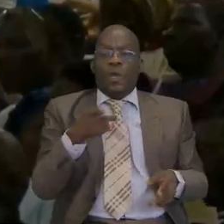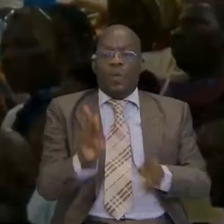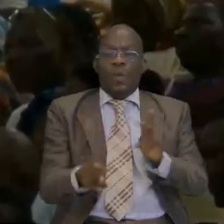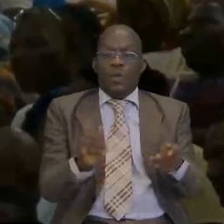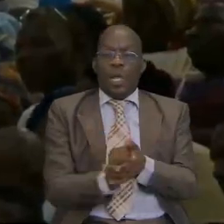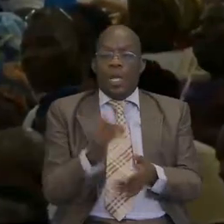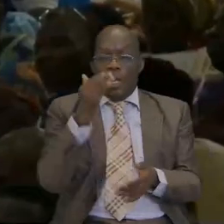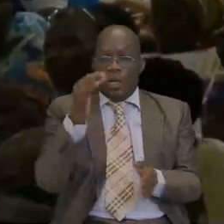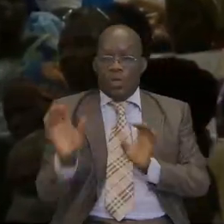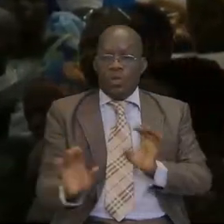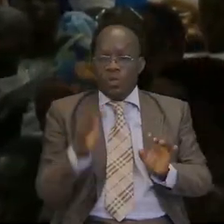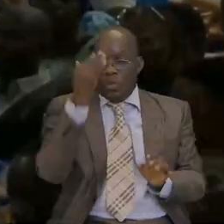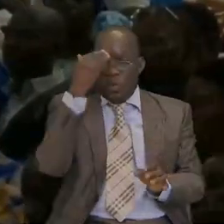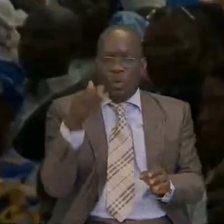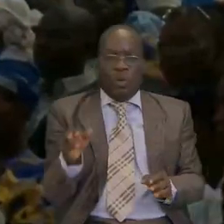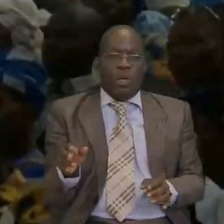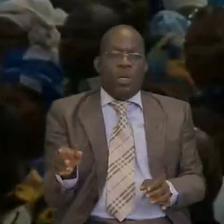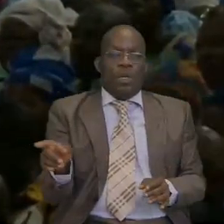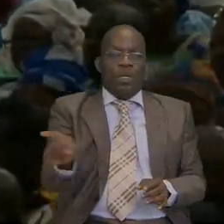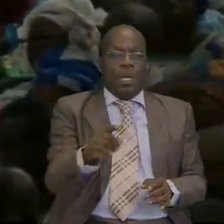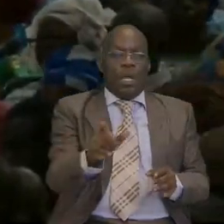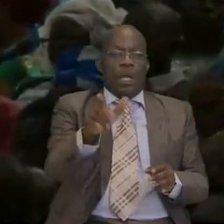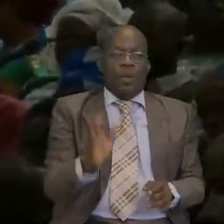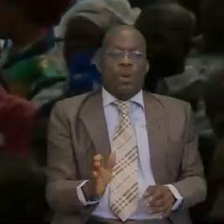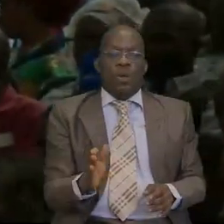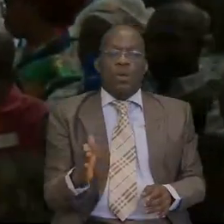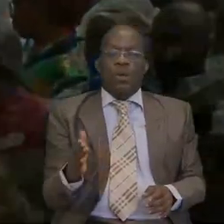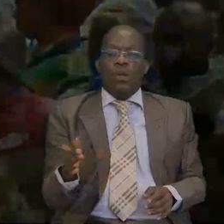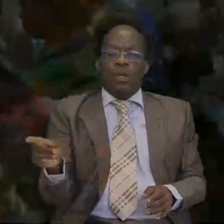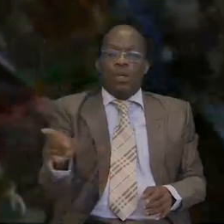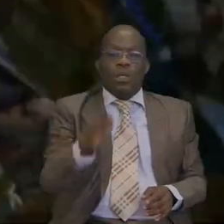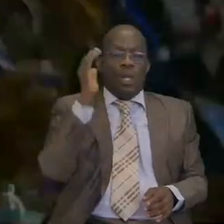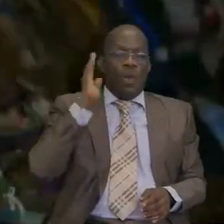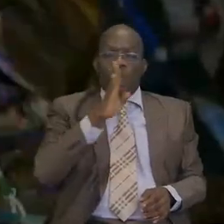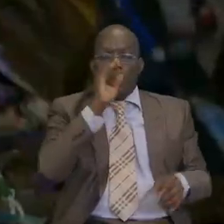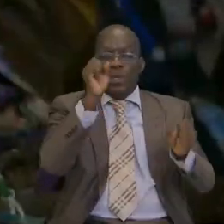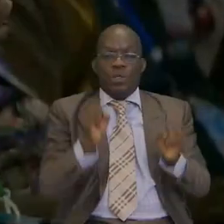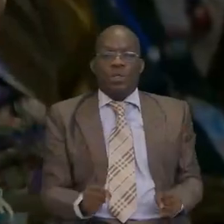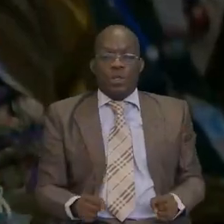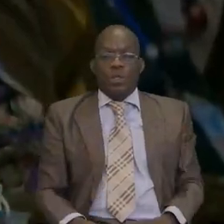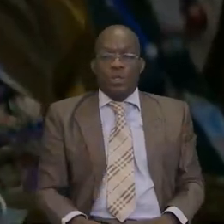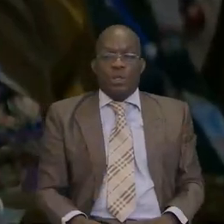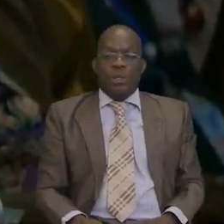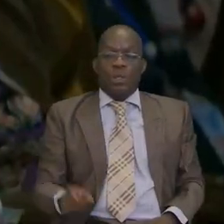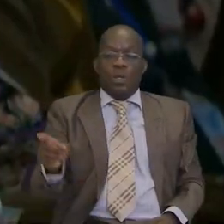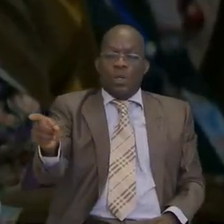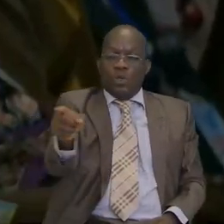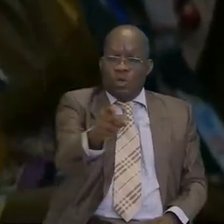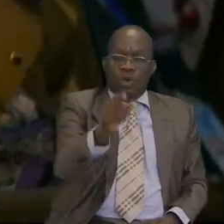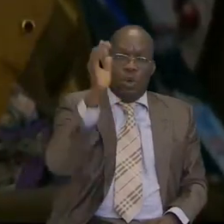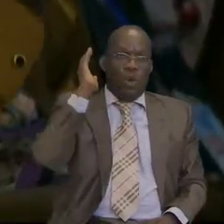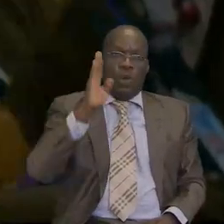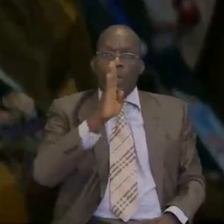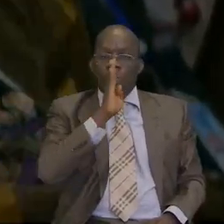Ceux du peuple qui connaîtront leur Dieu, ils seront forts. Toi, tu